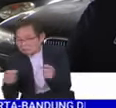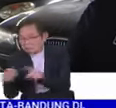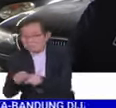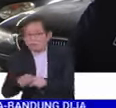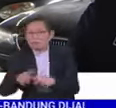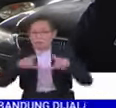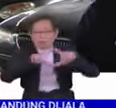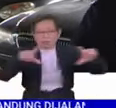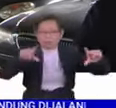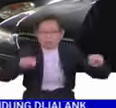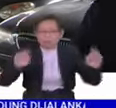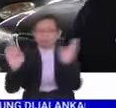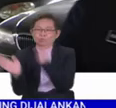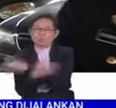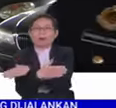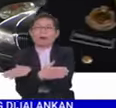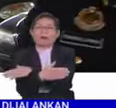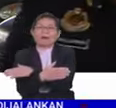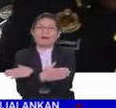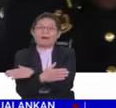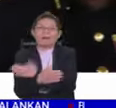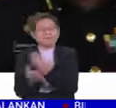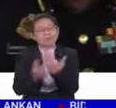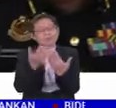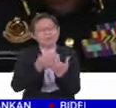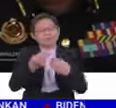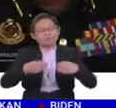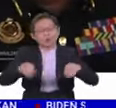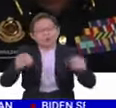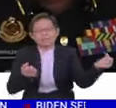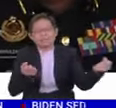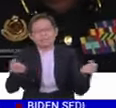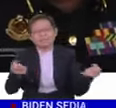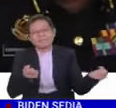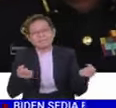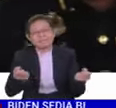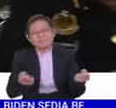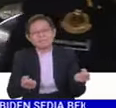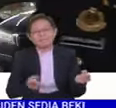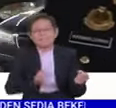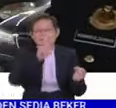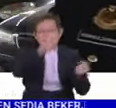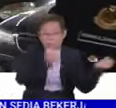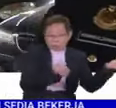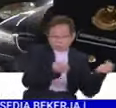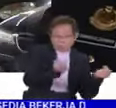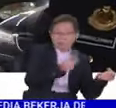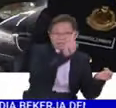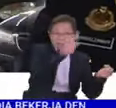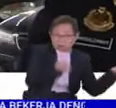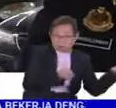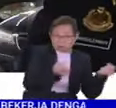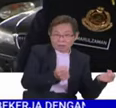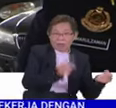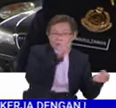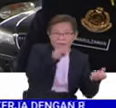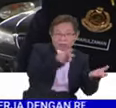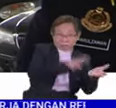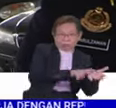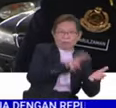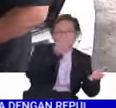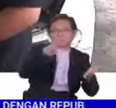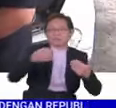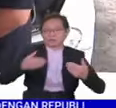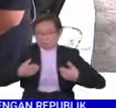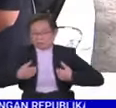dan menukar plate number. Sangat mudah cara mereka menjual kenderaan tersebut. Seolah-olah satu kereta mempunyai dua, satu pendaftaran mempunyai